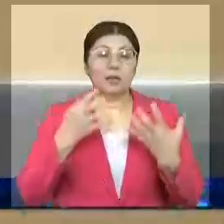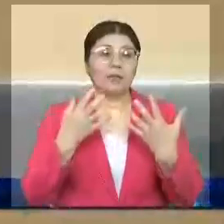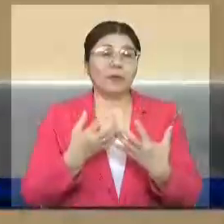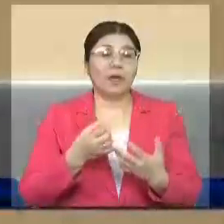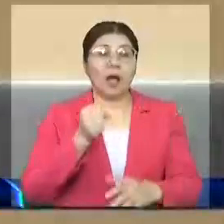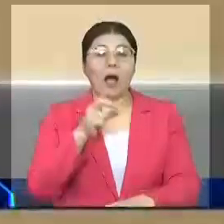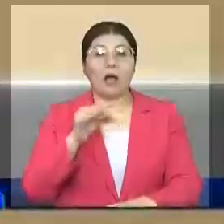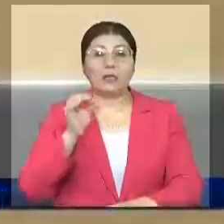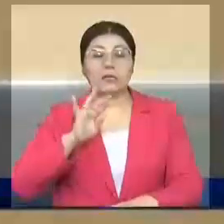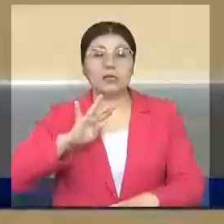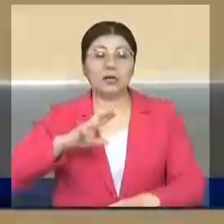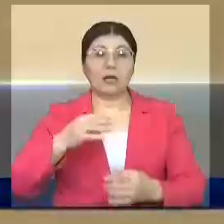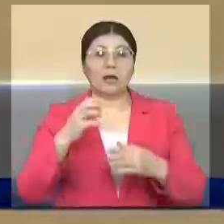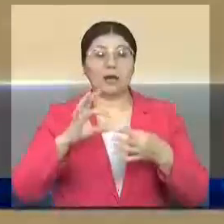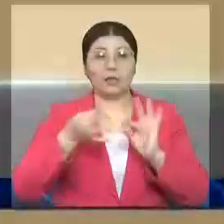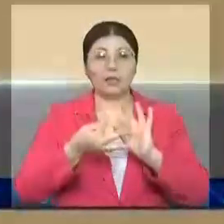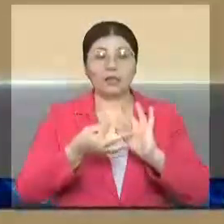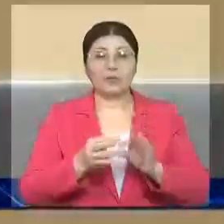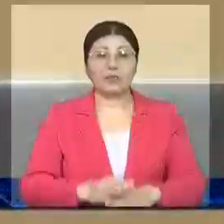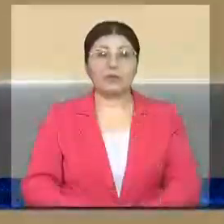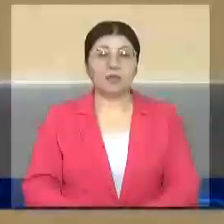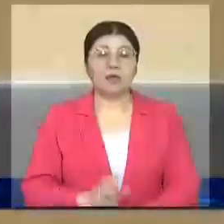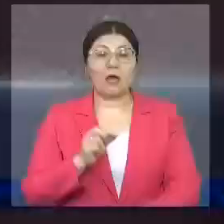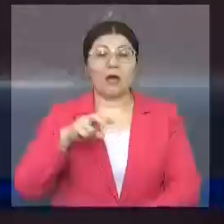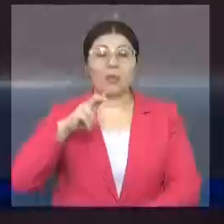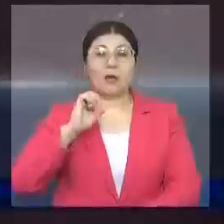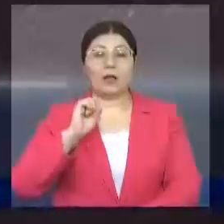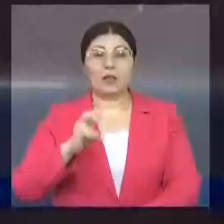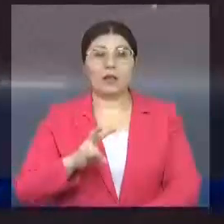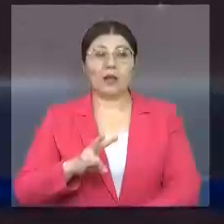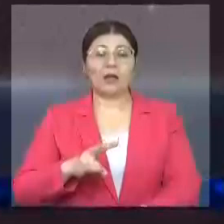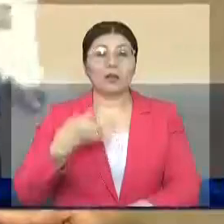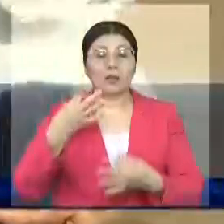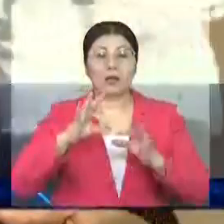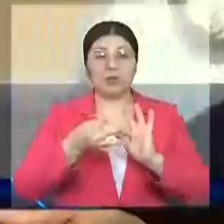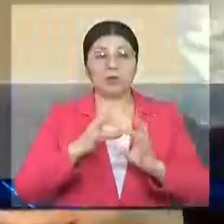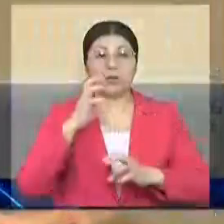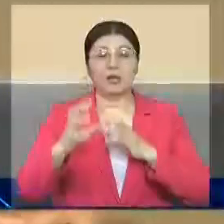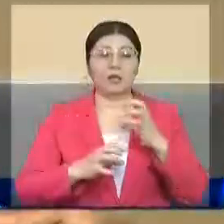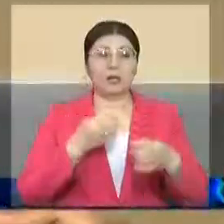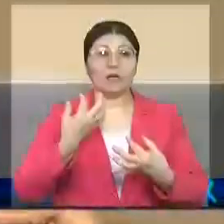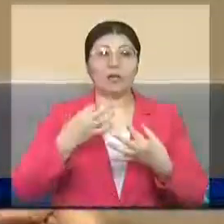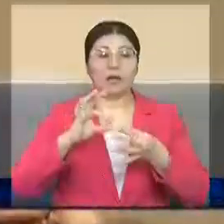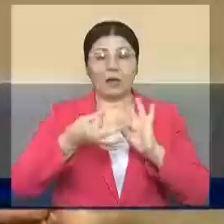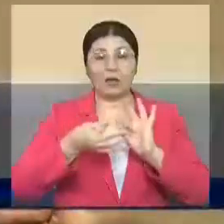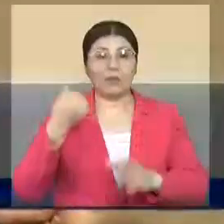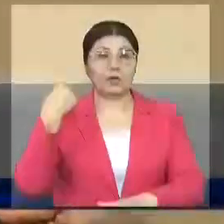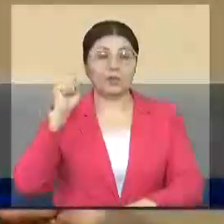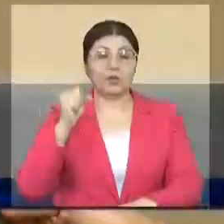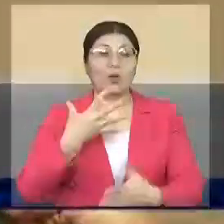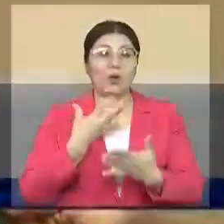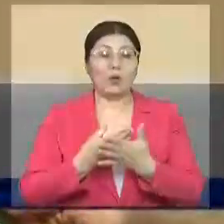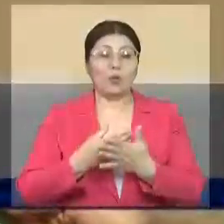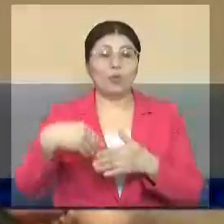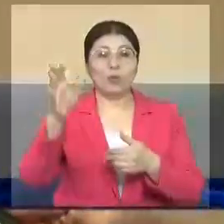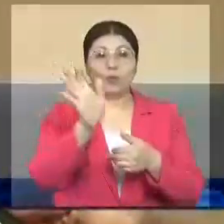олимпиадасы және юниорлық Балқан математика олимпиадалары. Біз халықаралық олимпиада жеңгенде өзіміздің туымызды